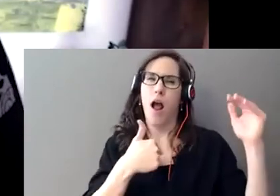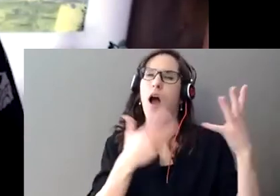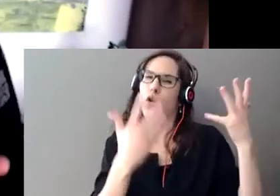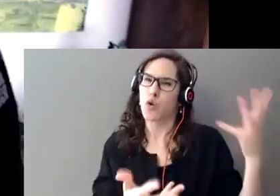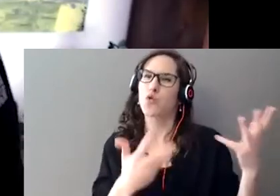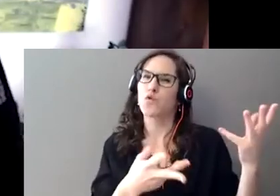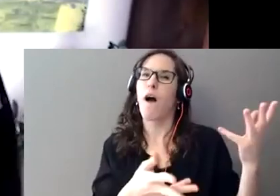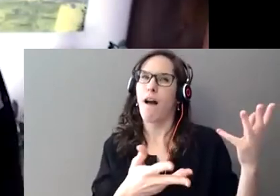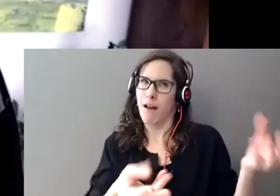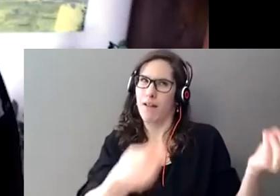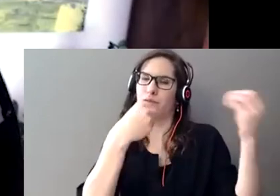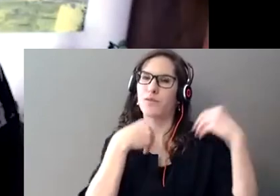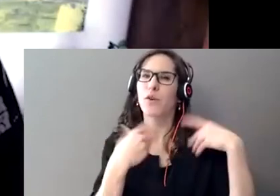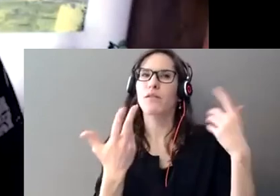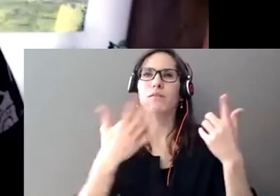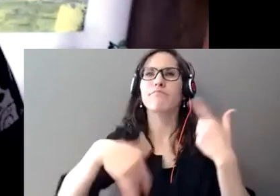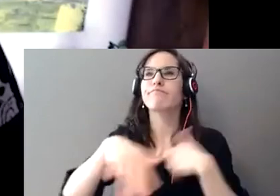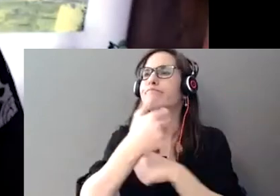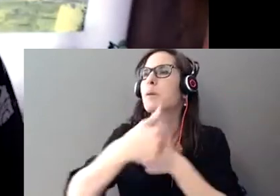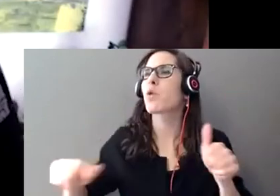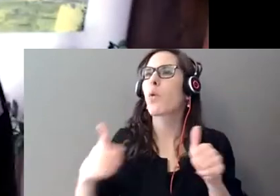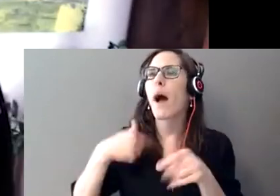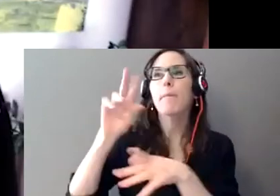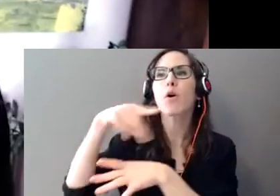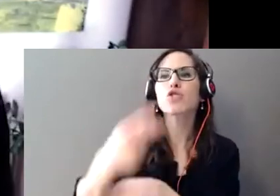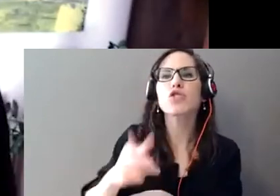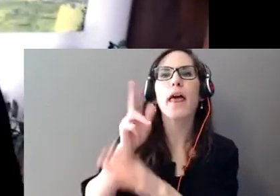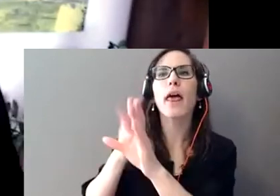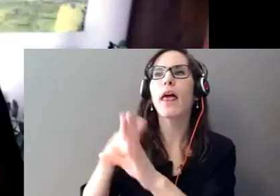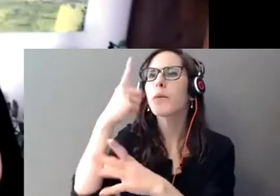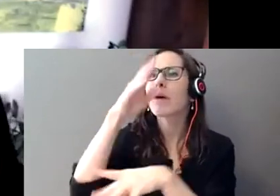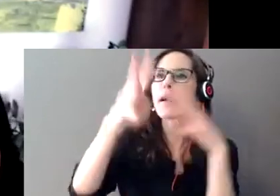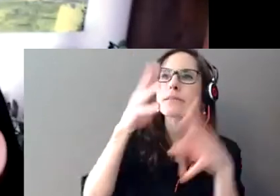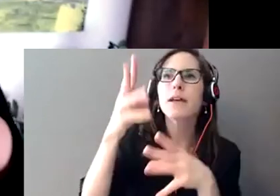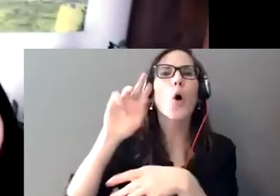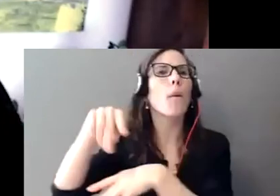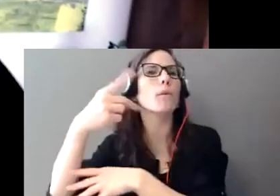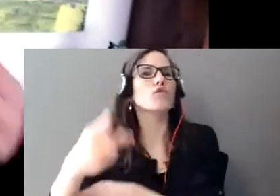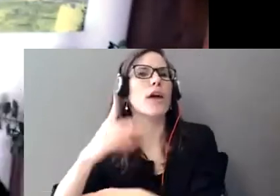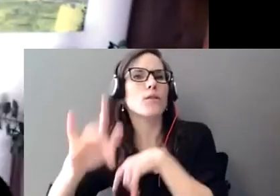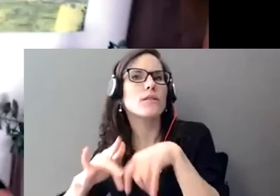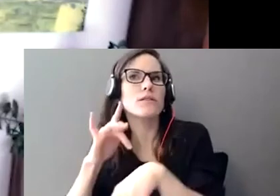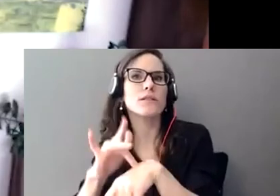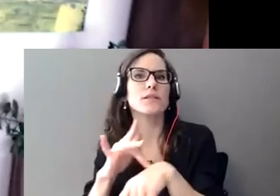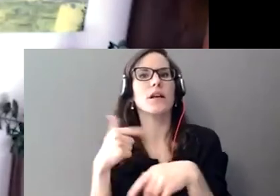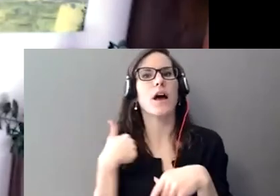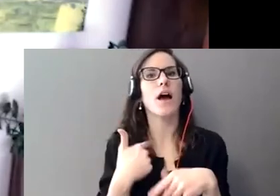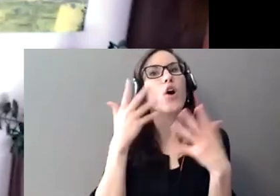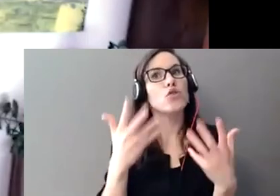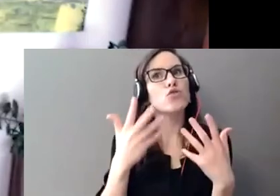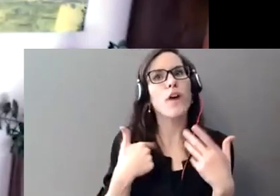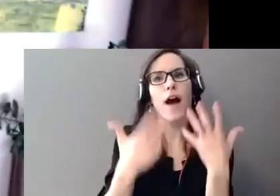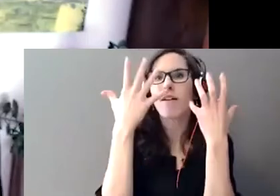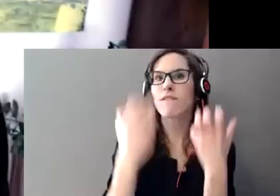dans des contextes de projets que ce soit des projets de création des projets universitaires où on souhaite faire pour les personnes